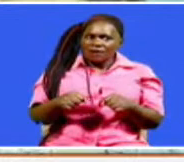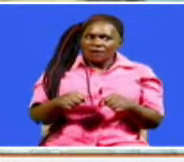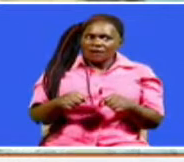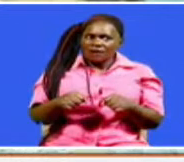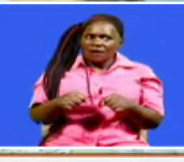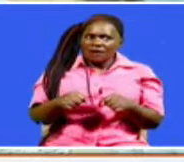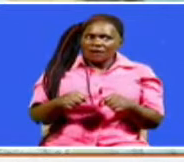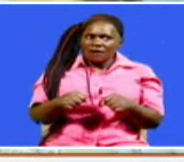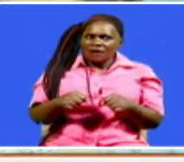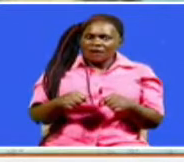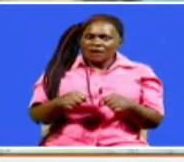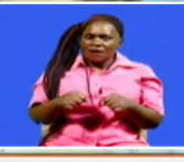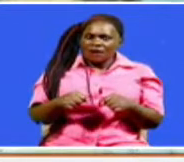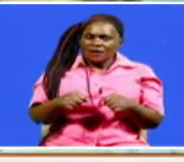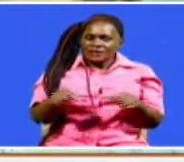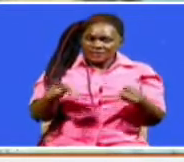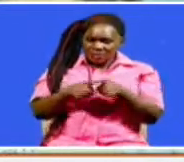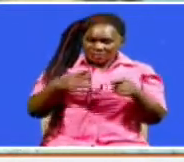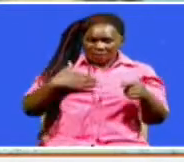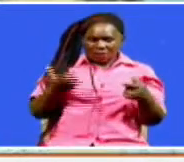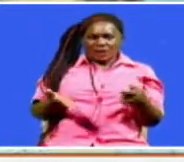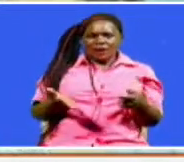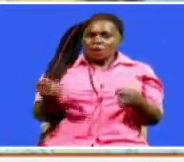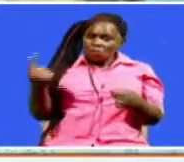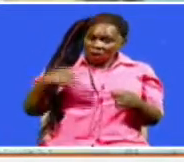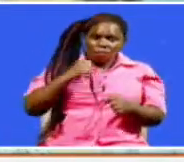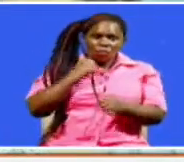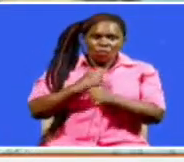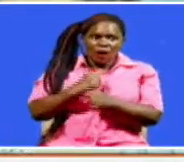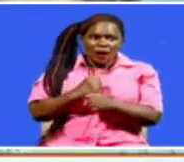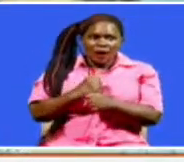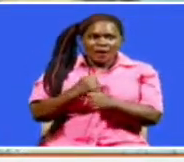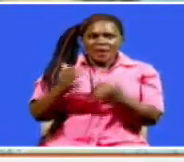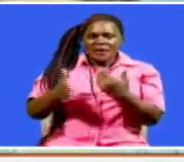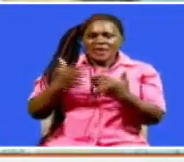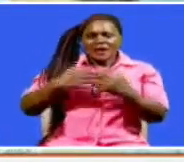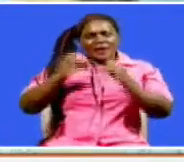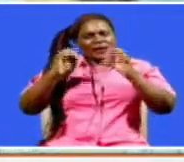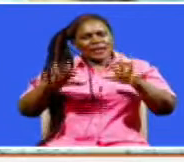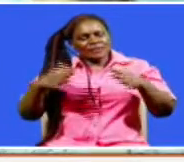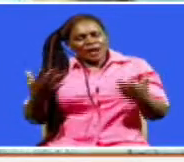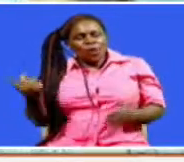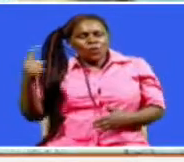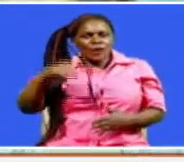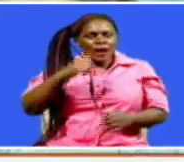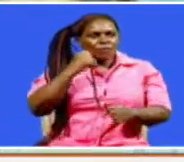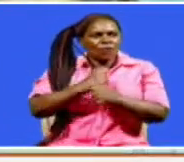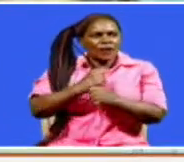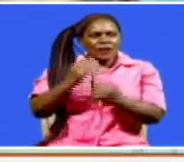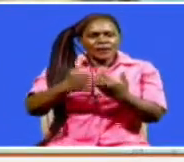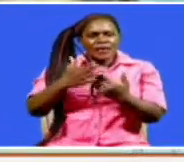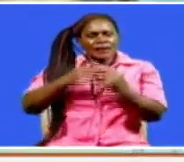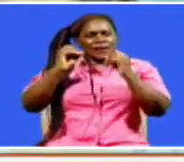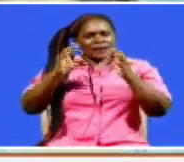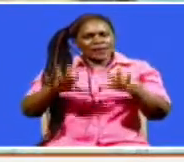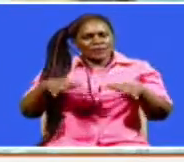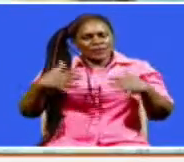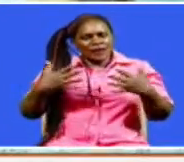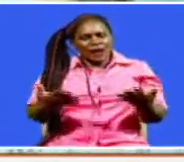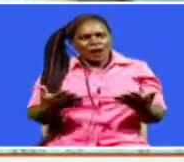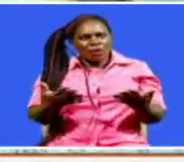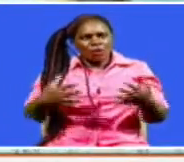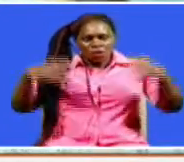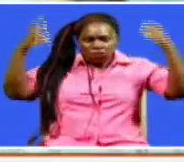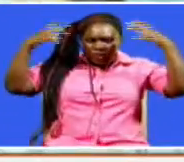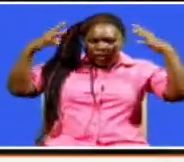cannot be restless or can be the way we are, still coming to work. He doesn't care how we come to work. He doesn't care whether we are paying